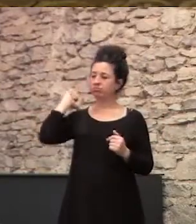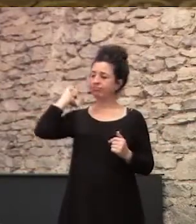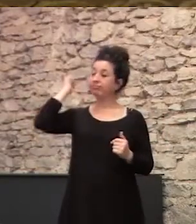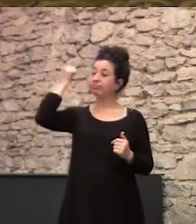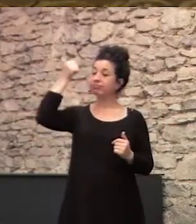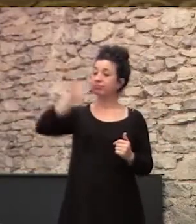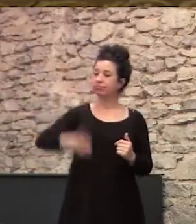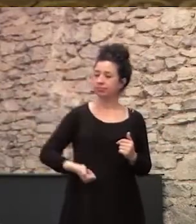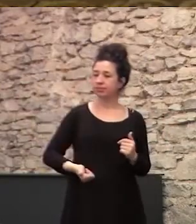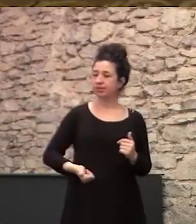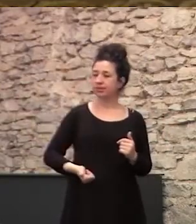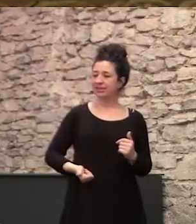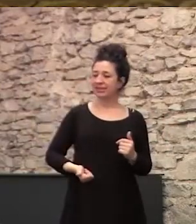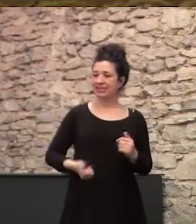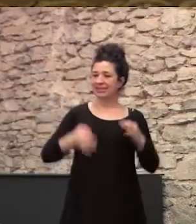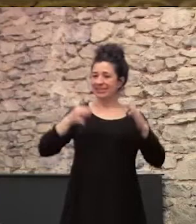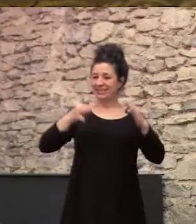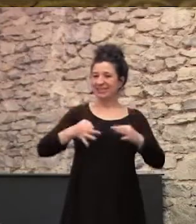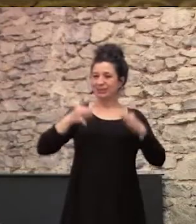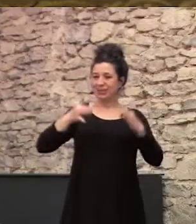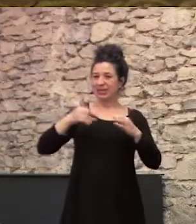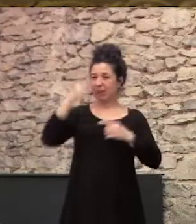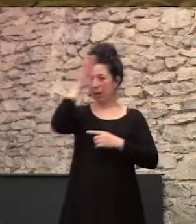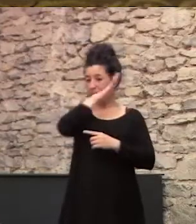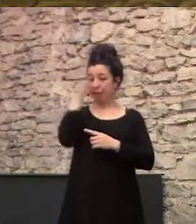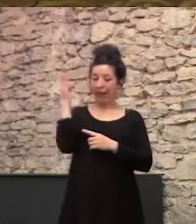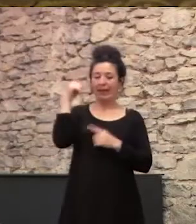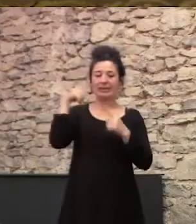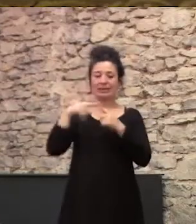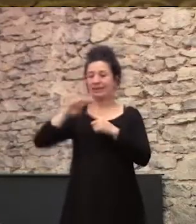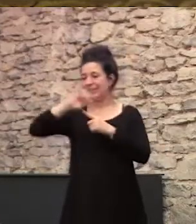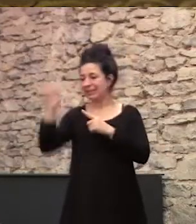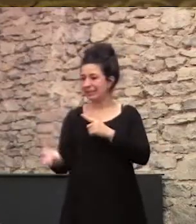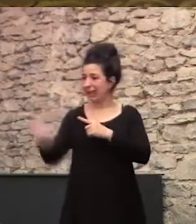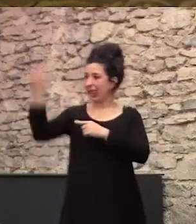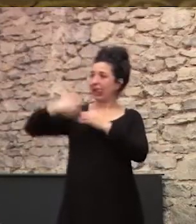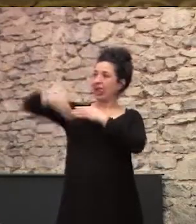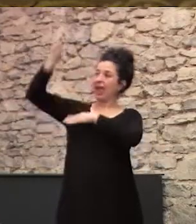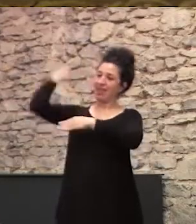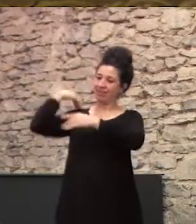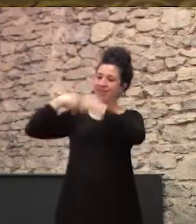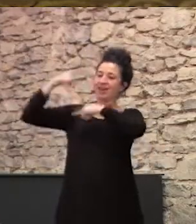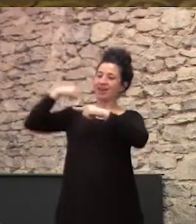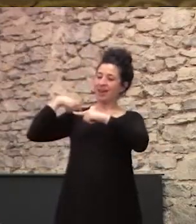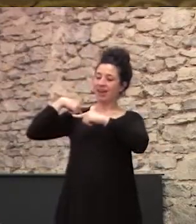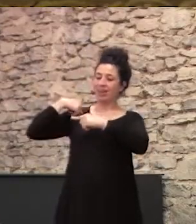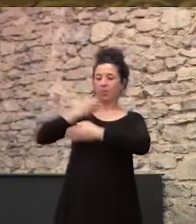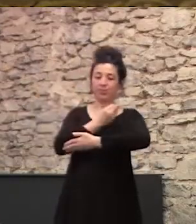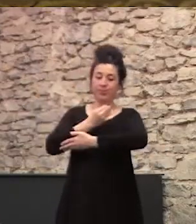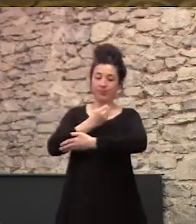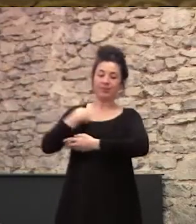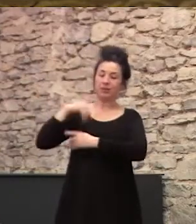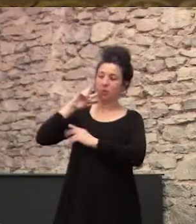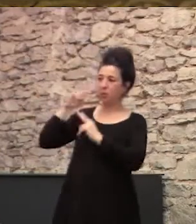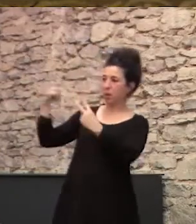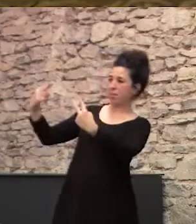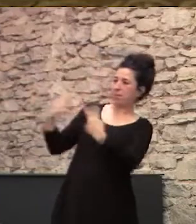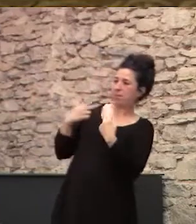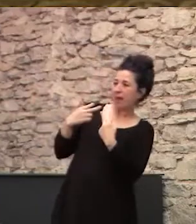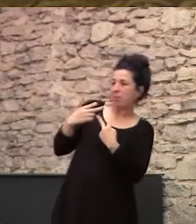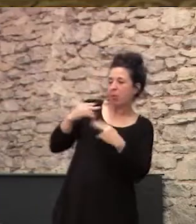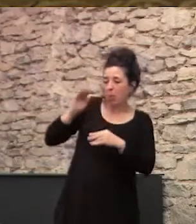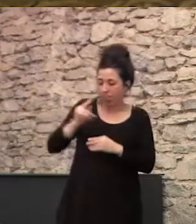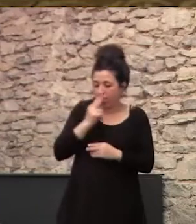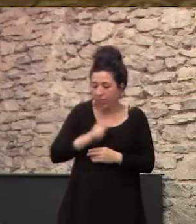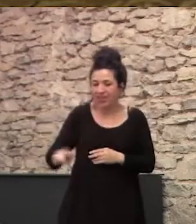ere pixka bat umetzat ikusiko zituzten pertsona horiek, ze eurak erabili zituzte besotan eta zaindu eta